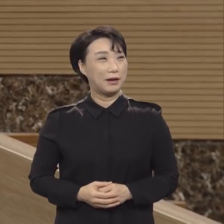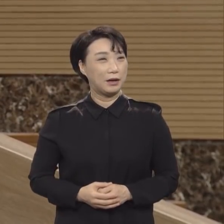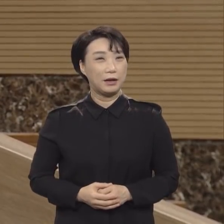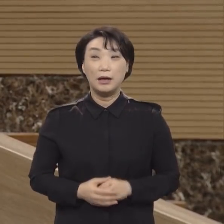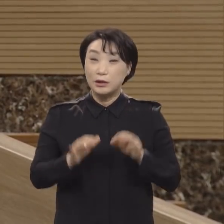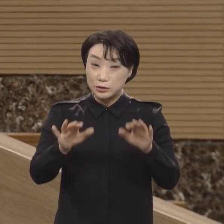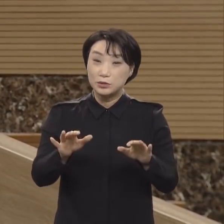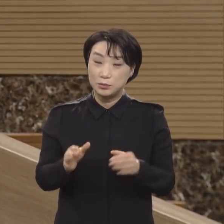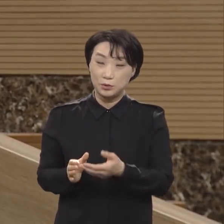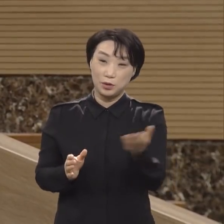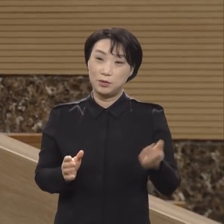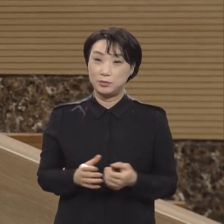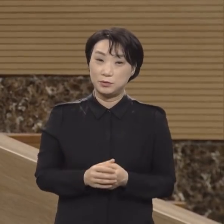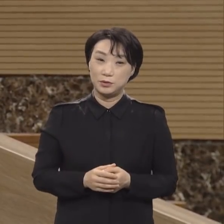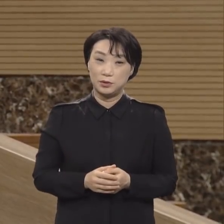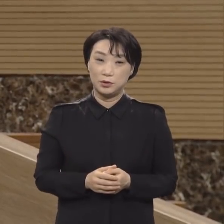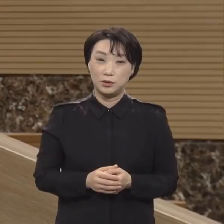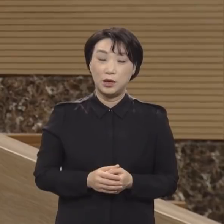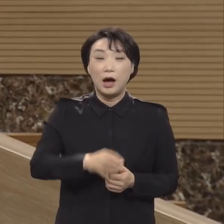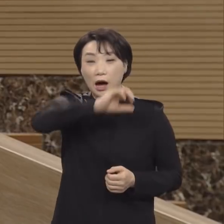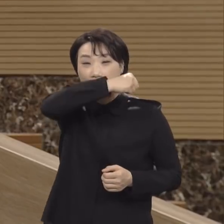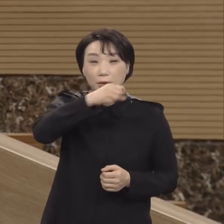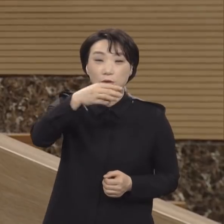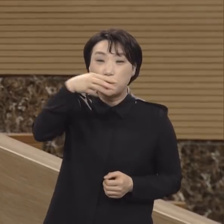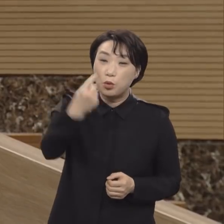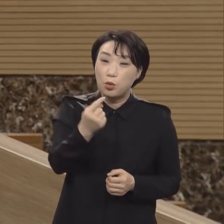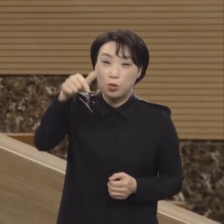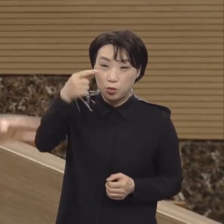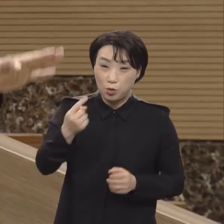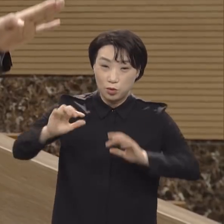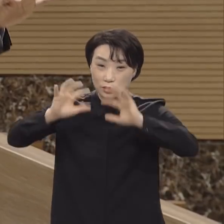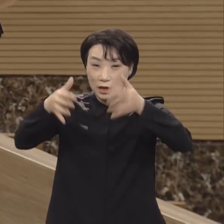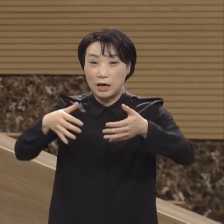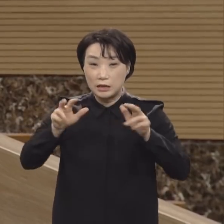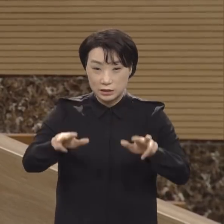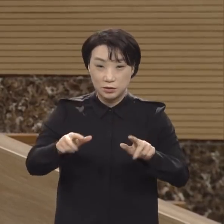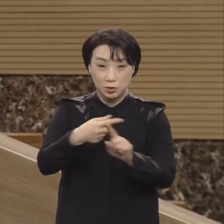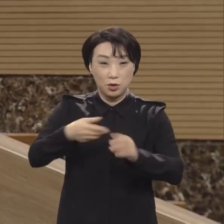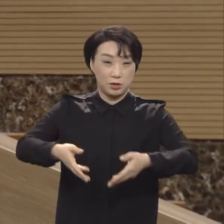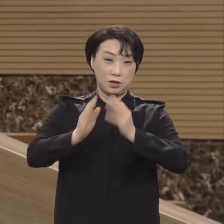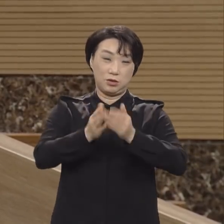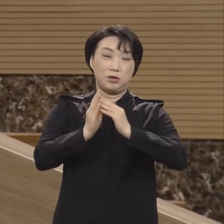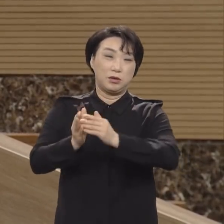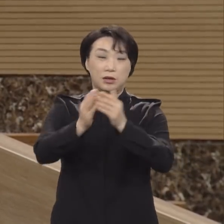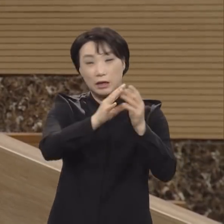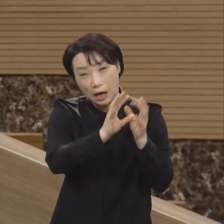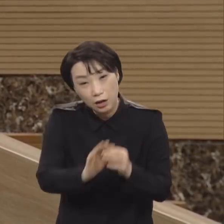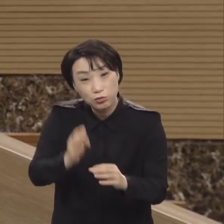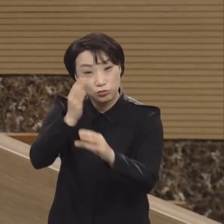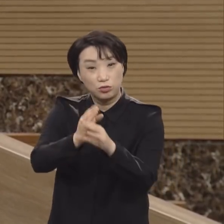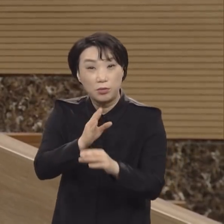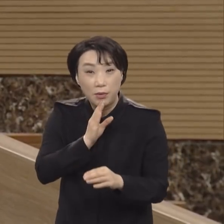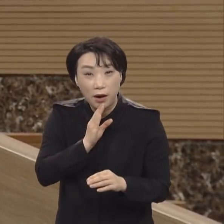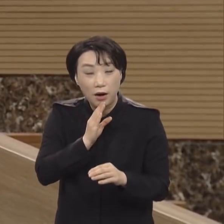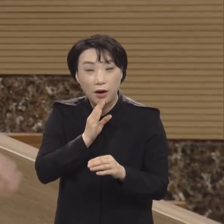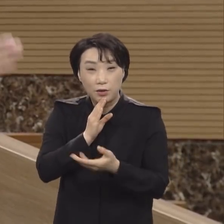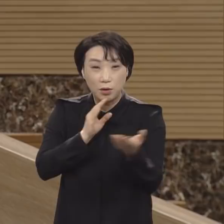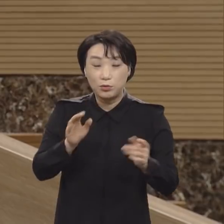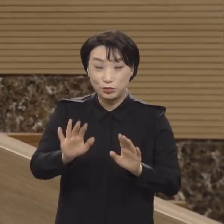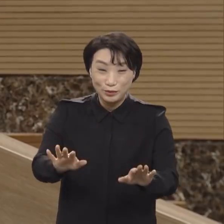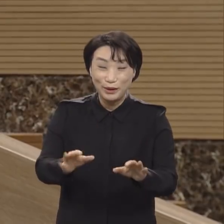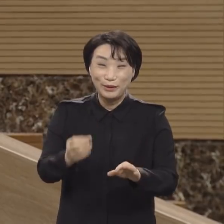지금 보세요. 토고 같은 데도 교회를 지금 계속 지어가잖아요. 근데 교회 지키만 하면